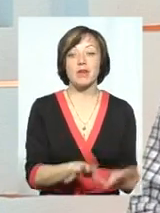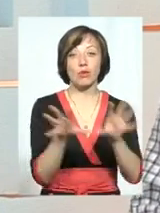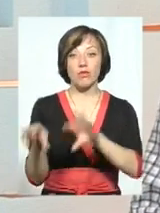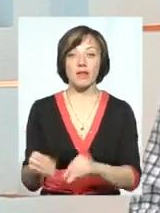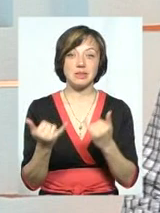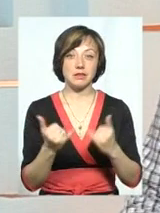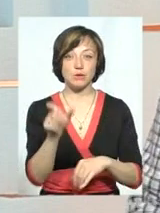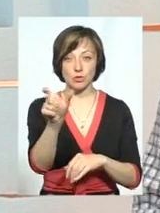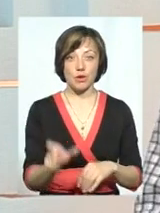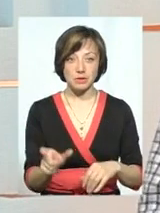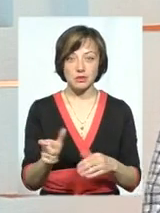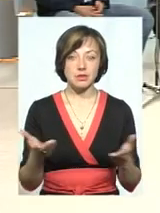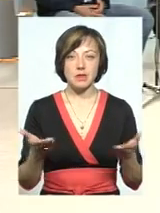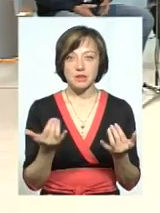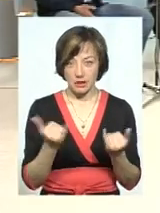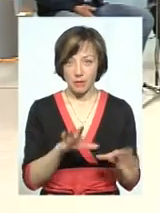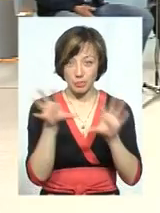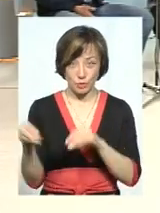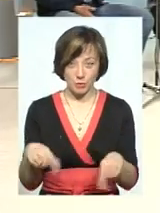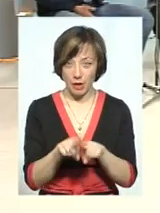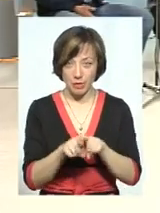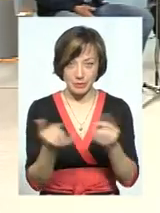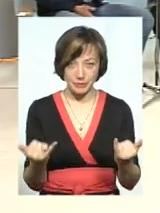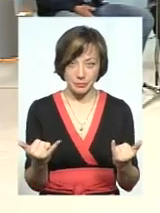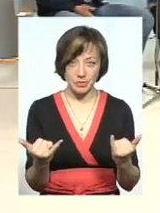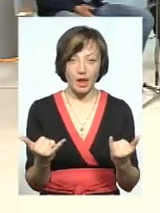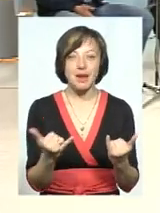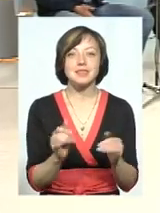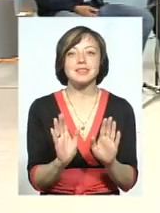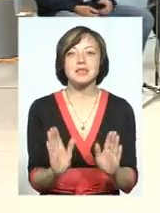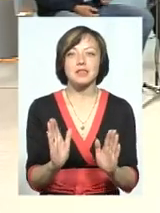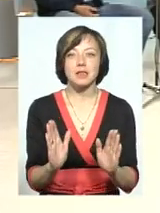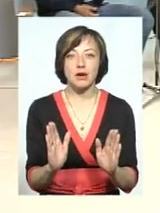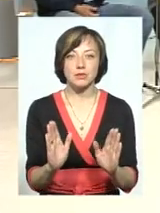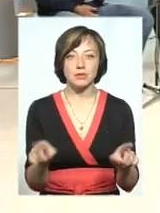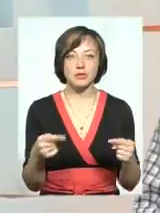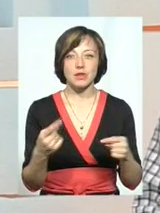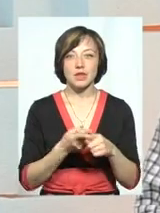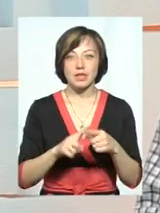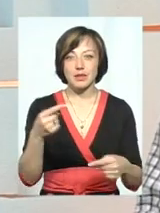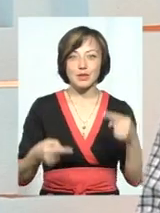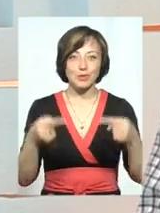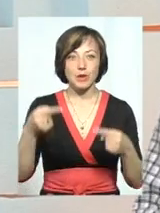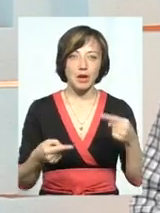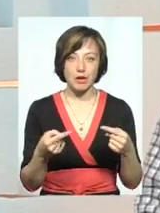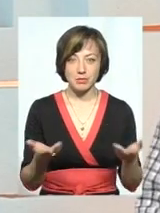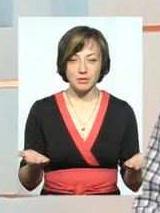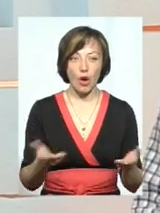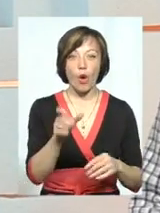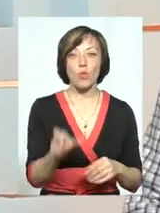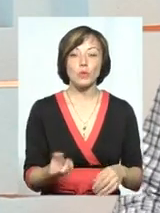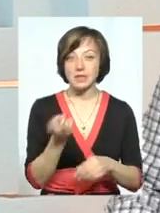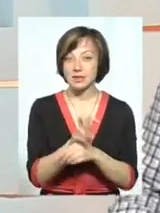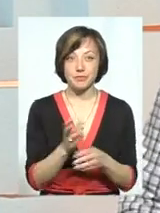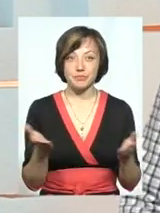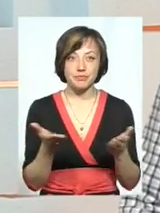так зараз людина... Але вони зараз мігрують. А вони так само все мігрують. Мігрують, але так само не створено цих майданчиків. Тобто, коли людина заходить,